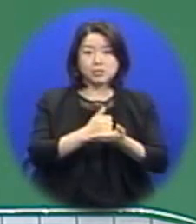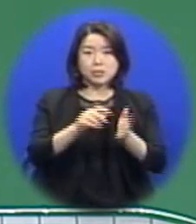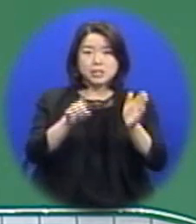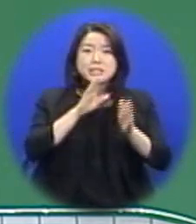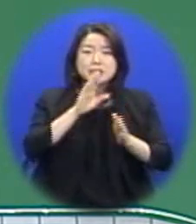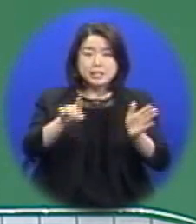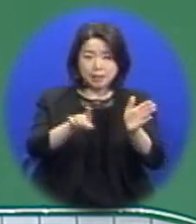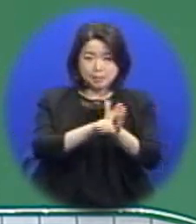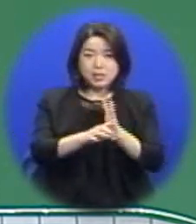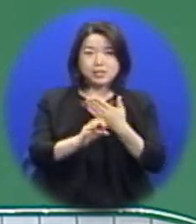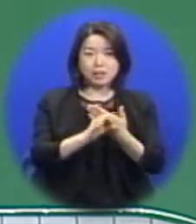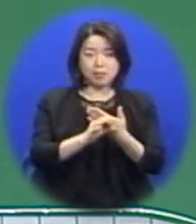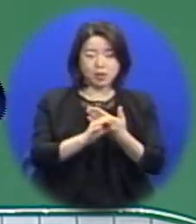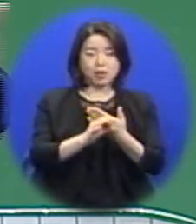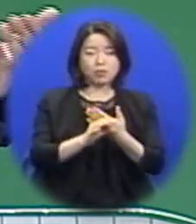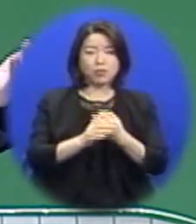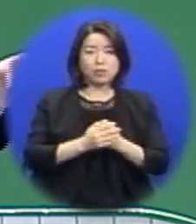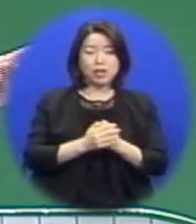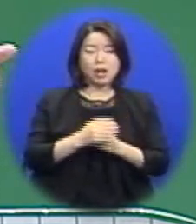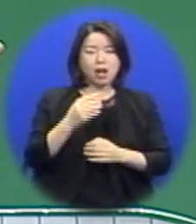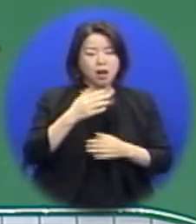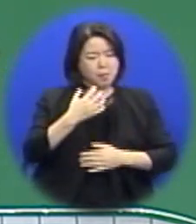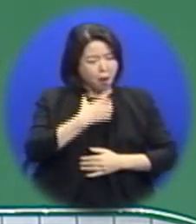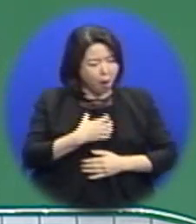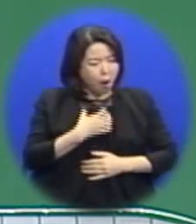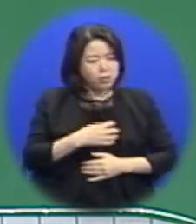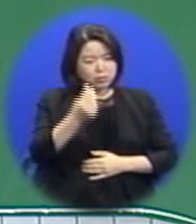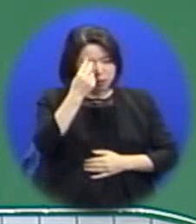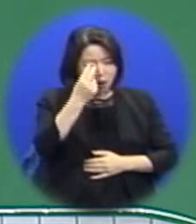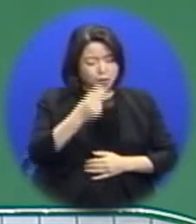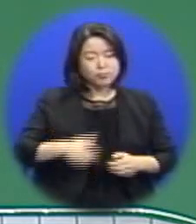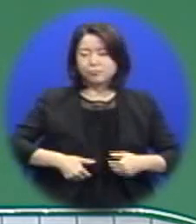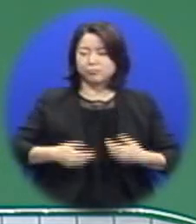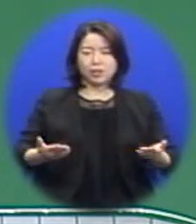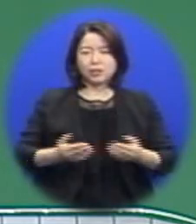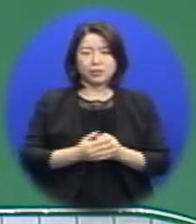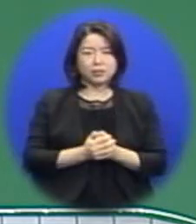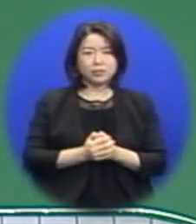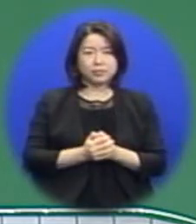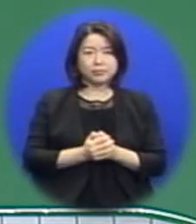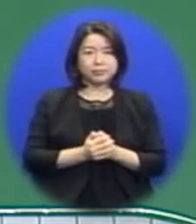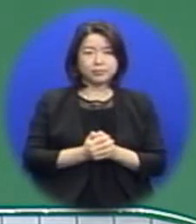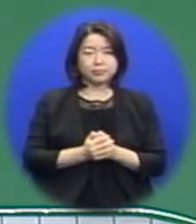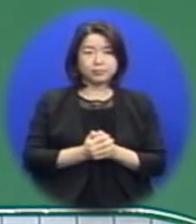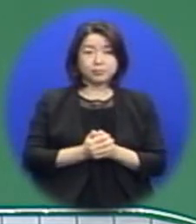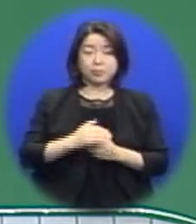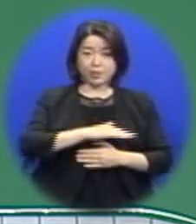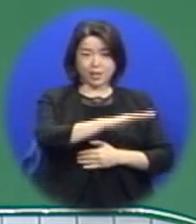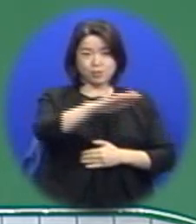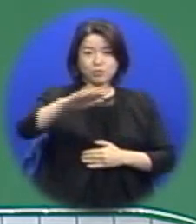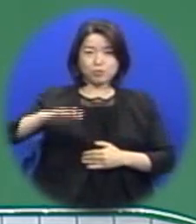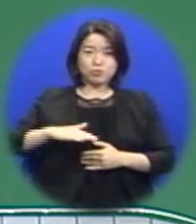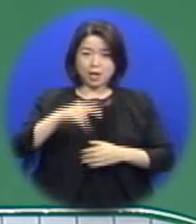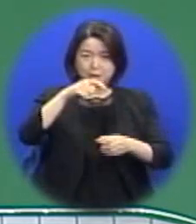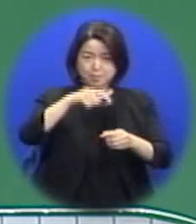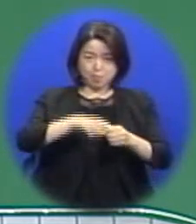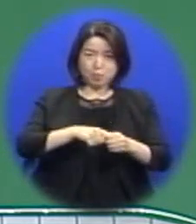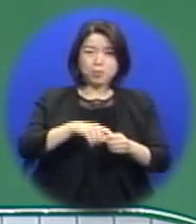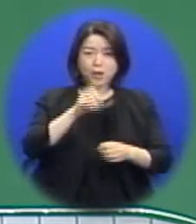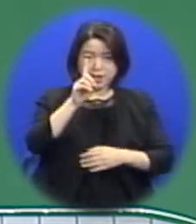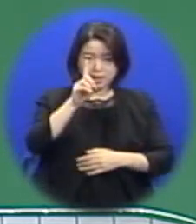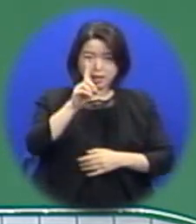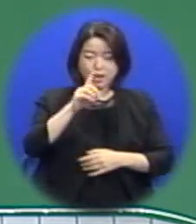믿는다면 그렇다면 걱정하고 염려할 게 없어요. 우리의 목표는 오직